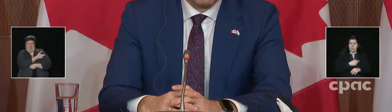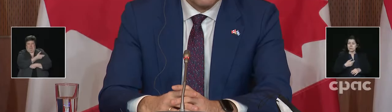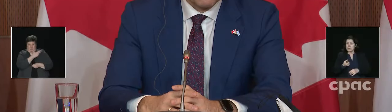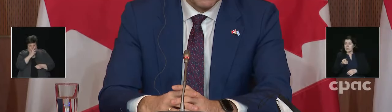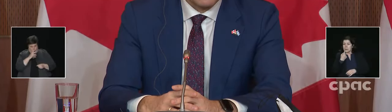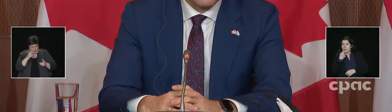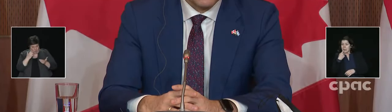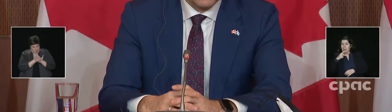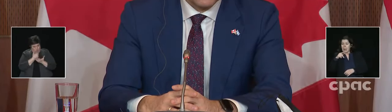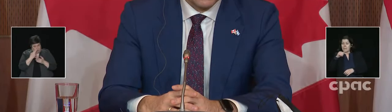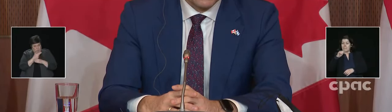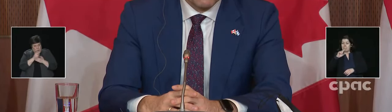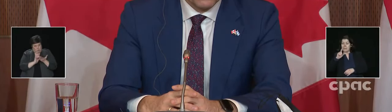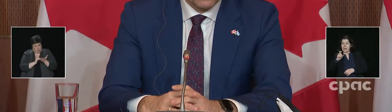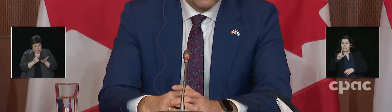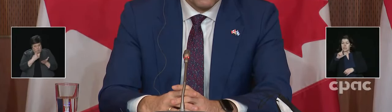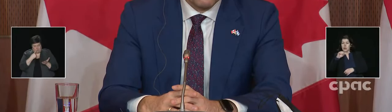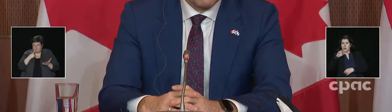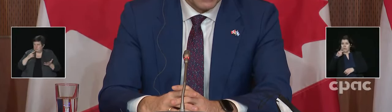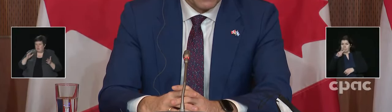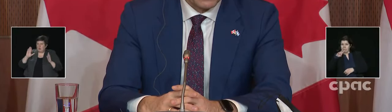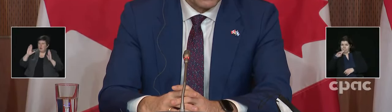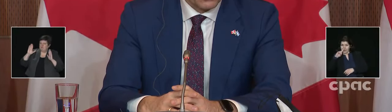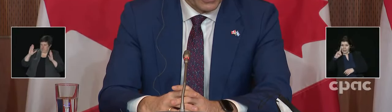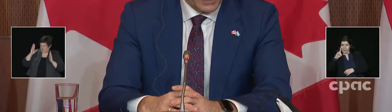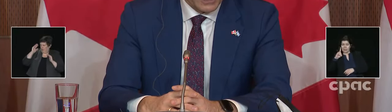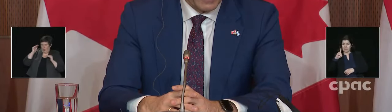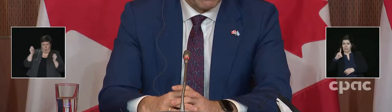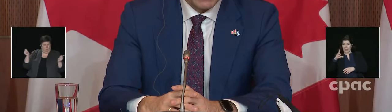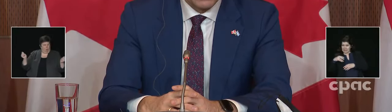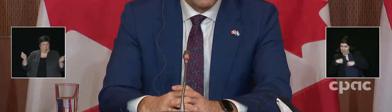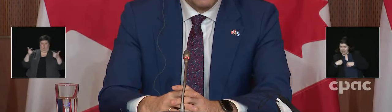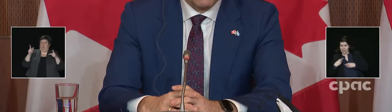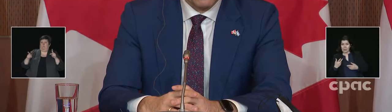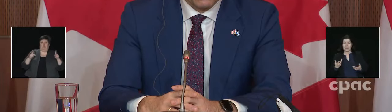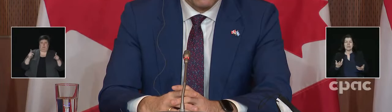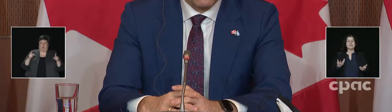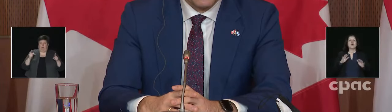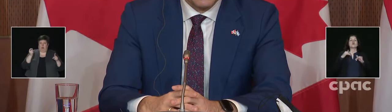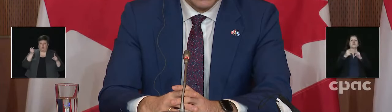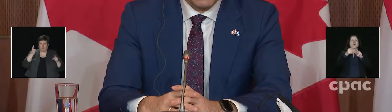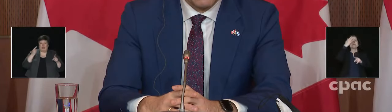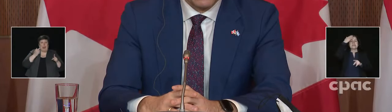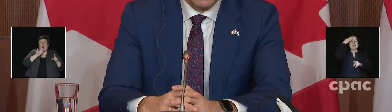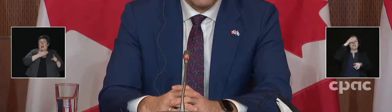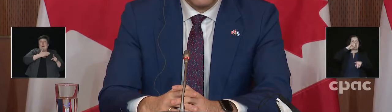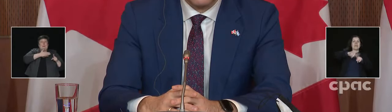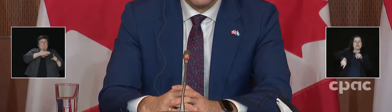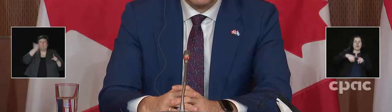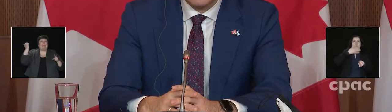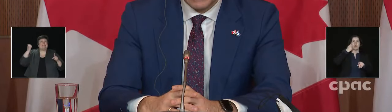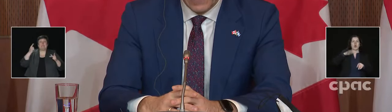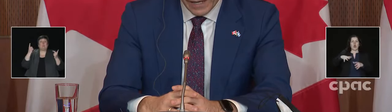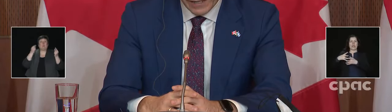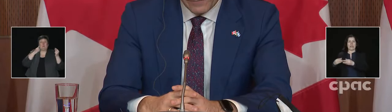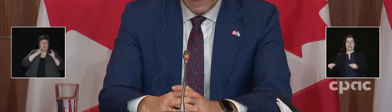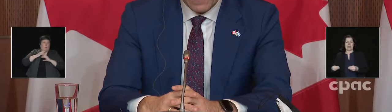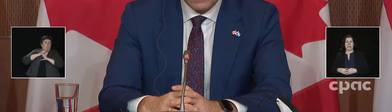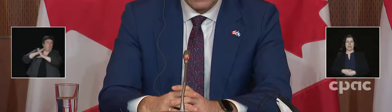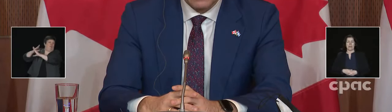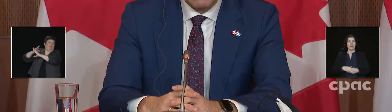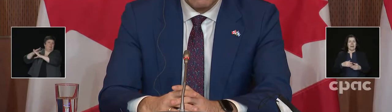que tout le monde va comprendre que mieux vaut prévenir que guérir. Personne ne veut se retrouver avec un cas de COVID